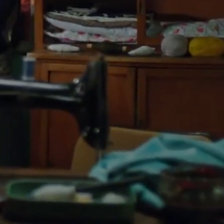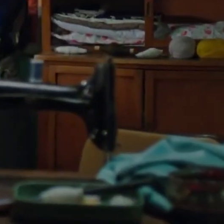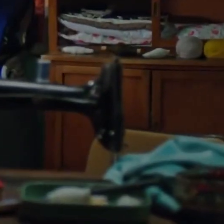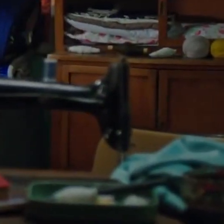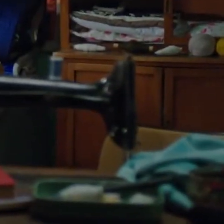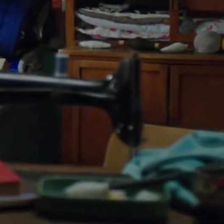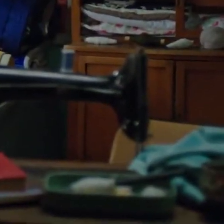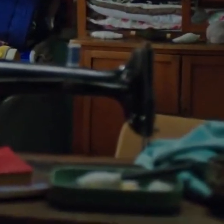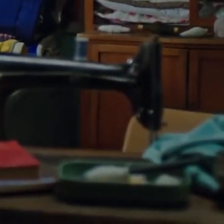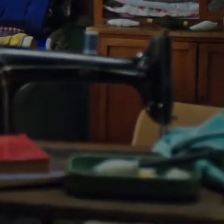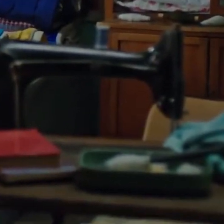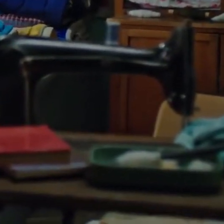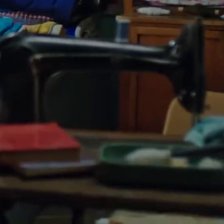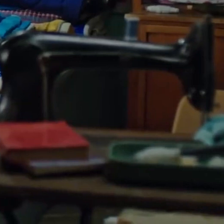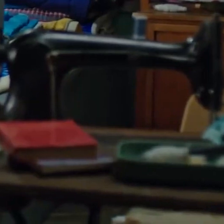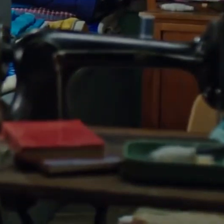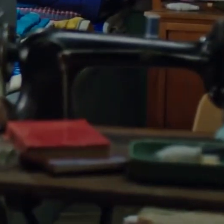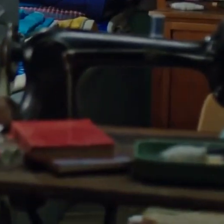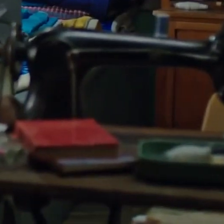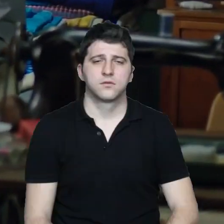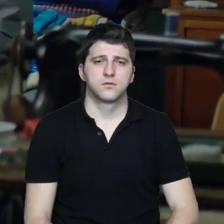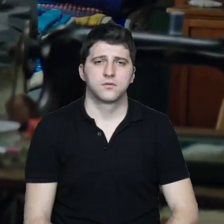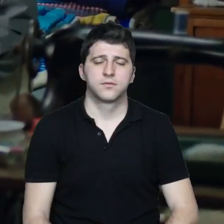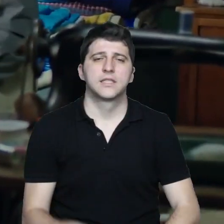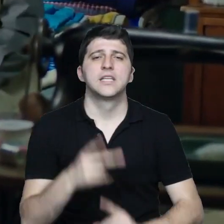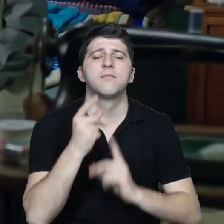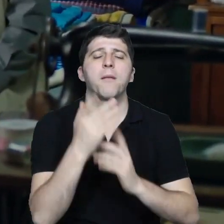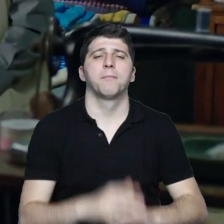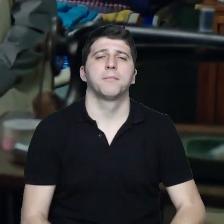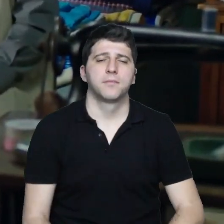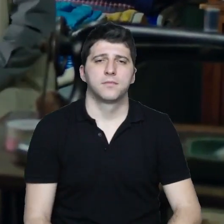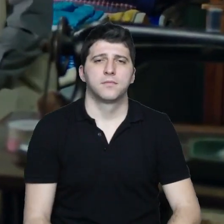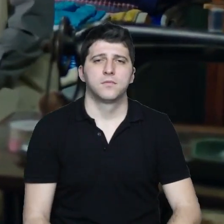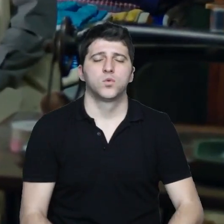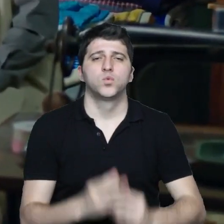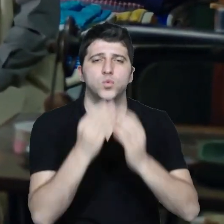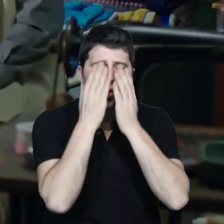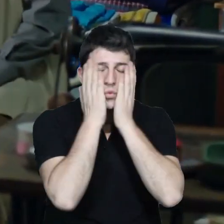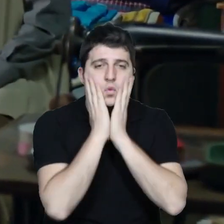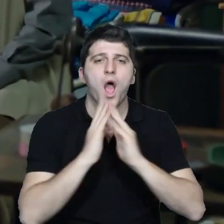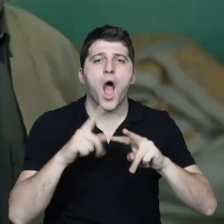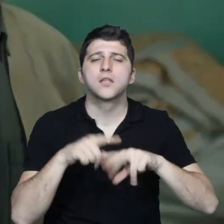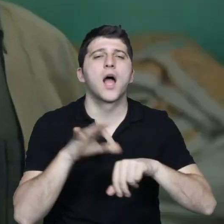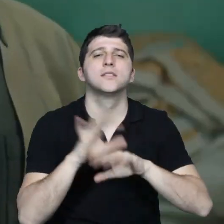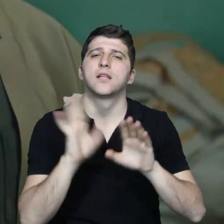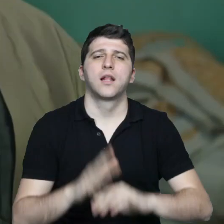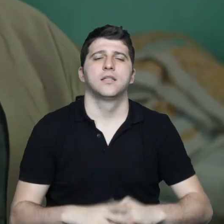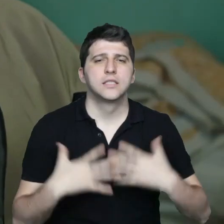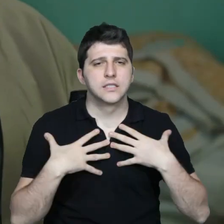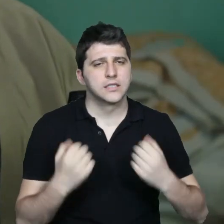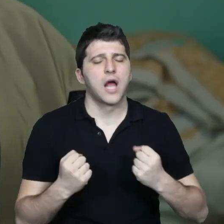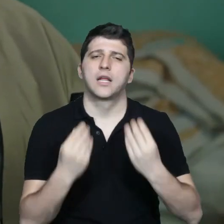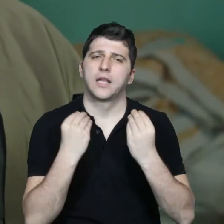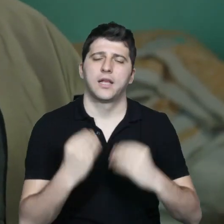Settar kalktı. Sedirde oturan İbrahim'in yanına oturup elini dizine İbrahim, koydu. Çok şükür Arda hasta değil. Sağlığı